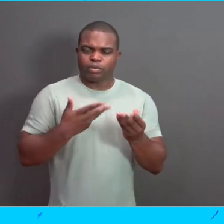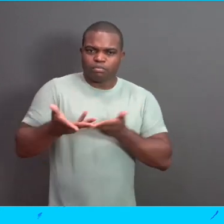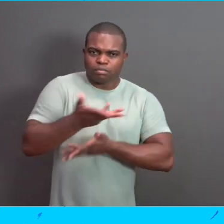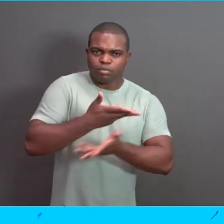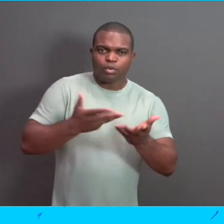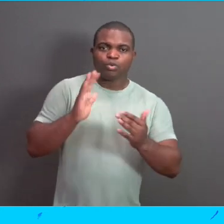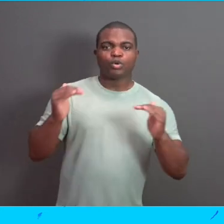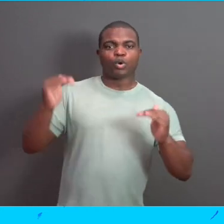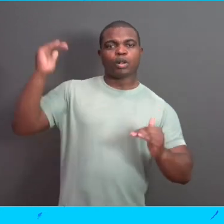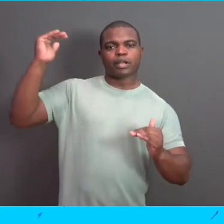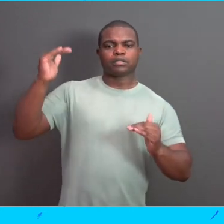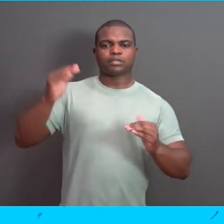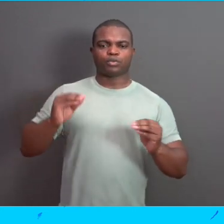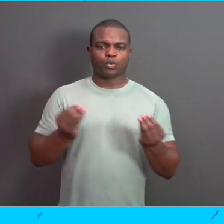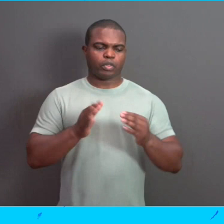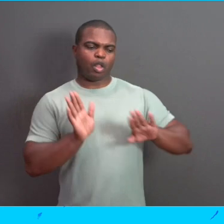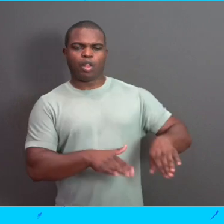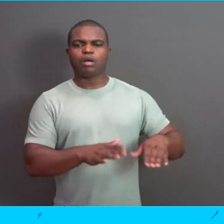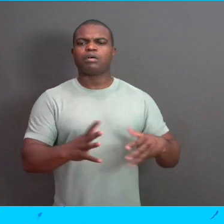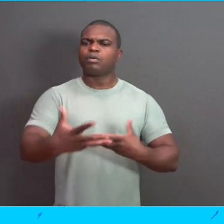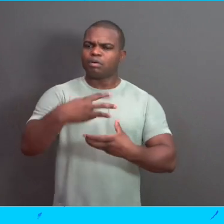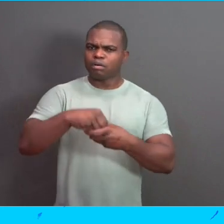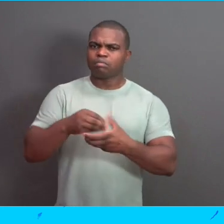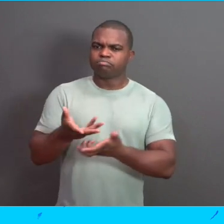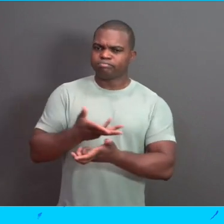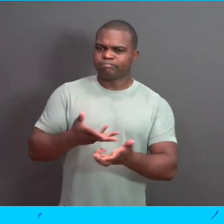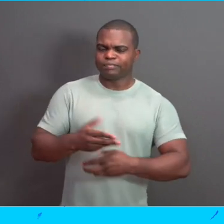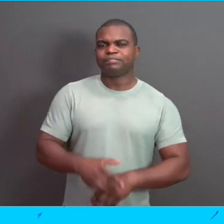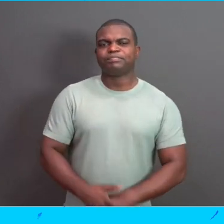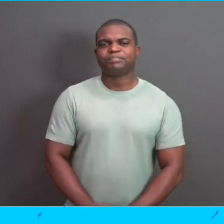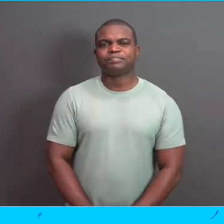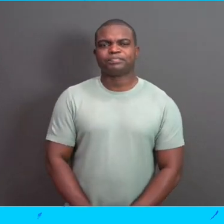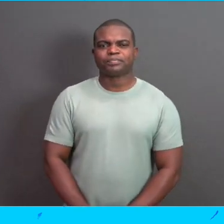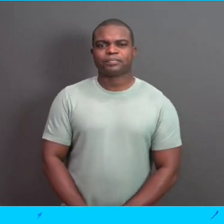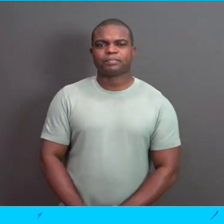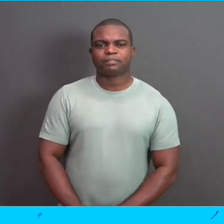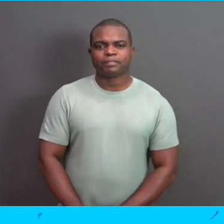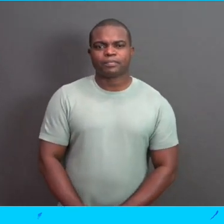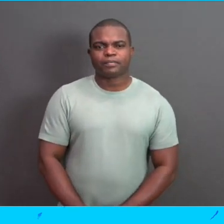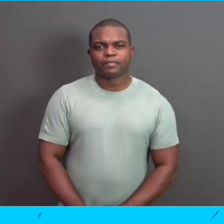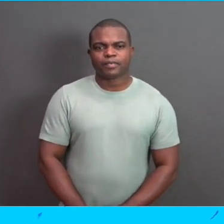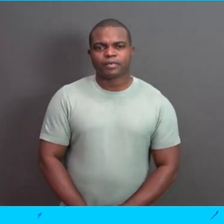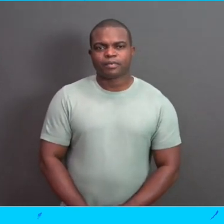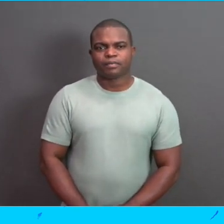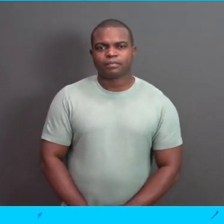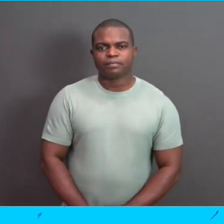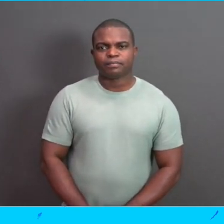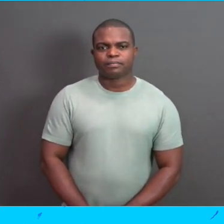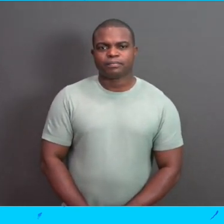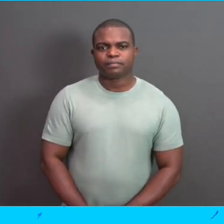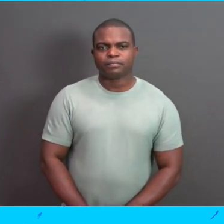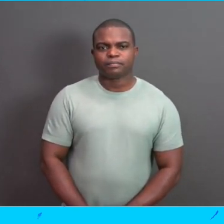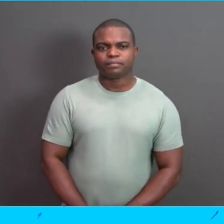pour développer ces compétences et donc prendre des actions. Merci.